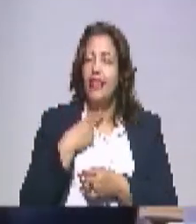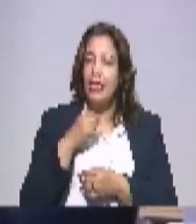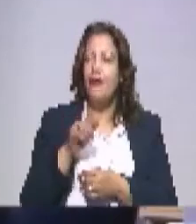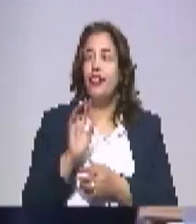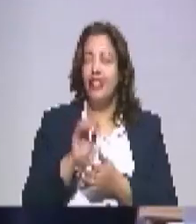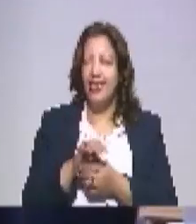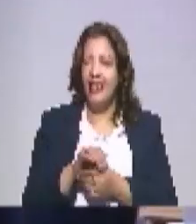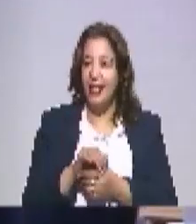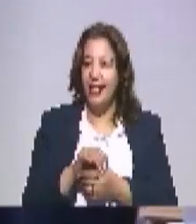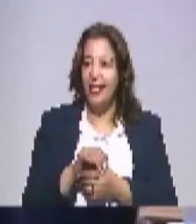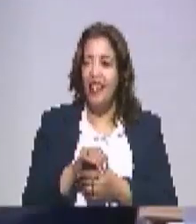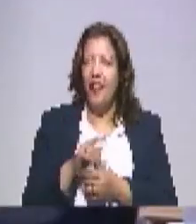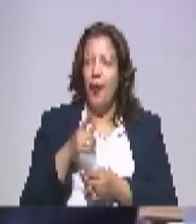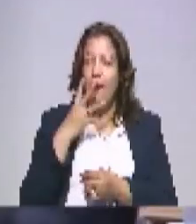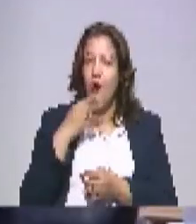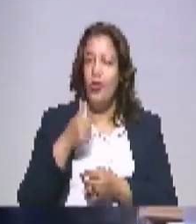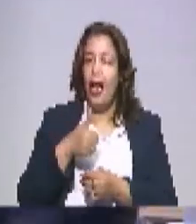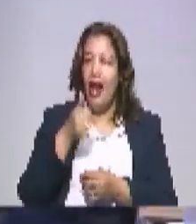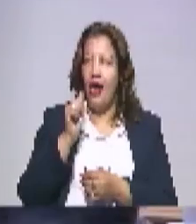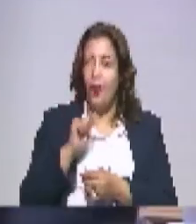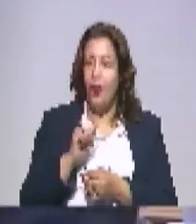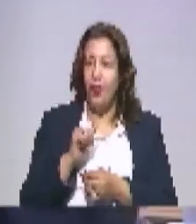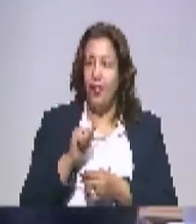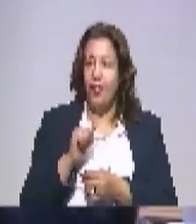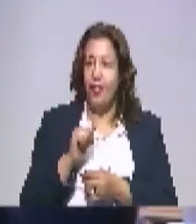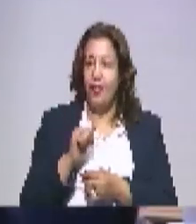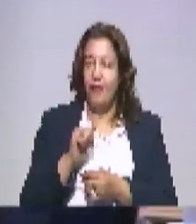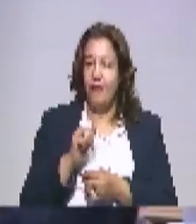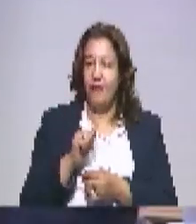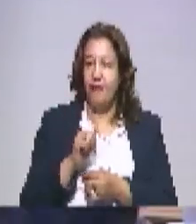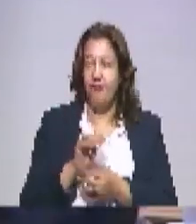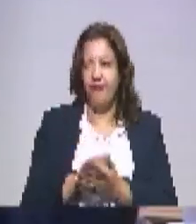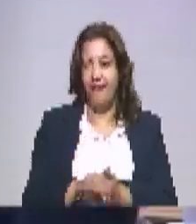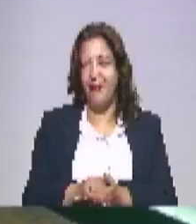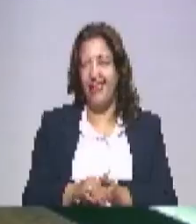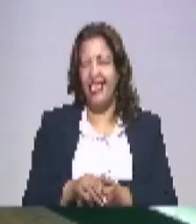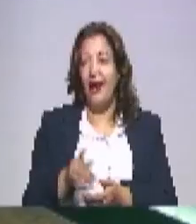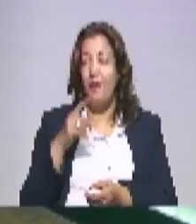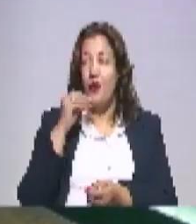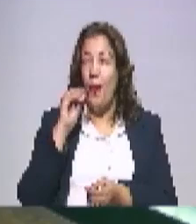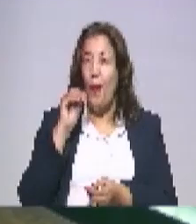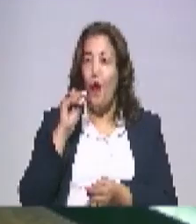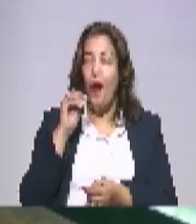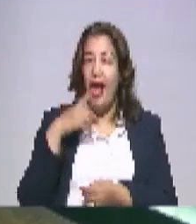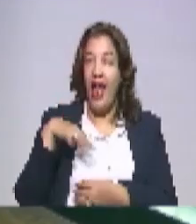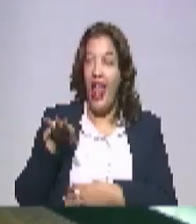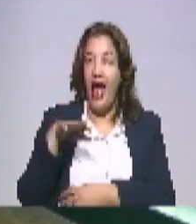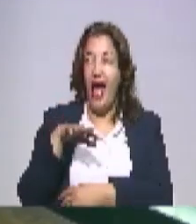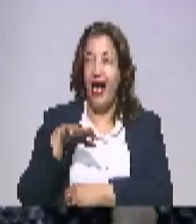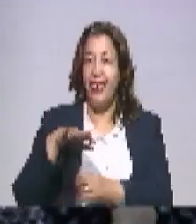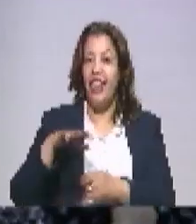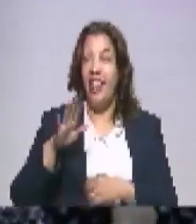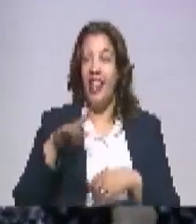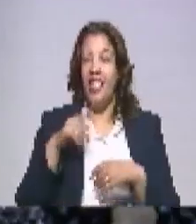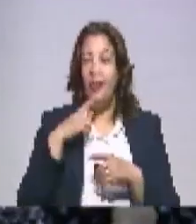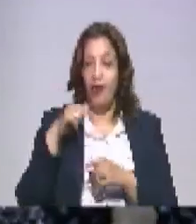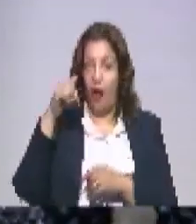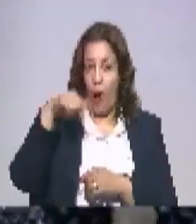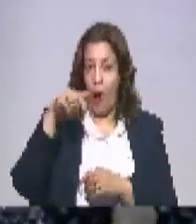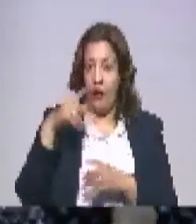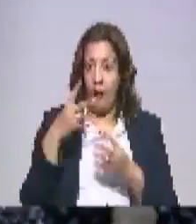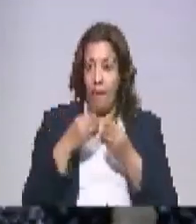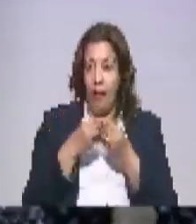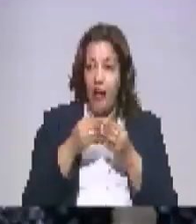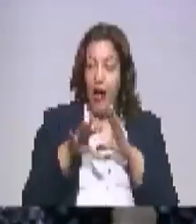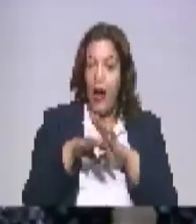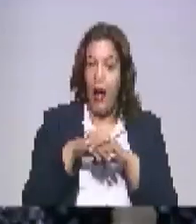يعني بس. فبنعمل كده عفوا. طيب احنا يعني النهارده الشيف سامح